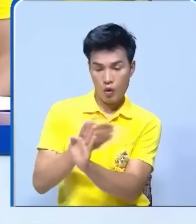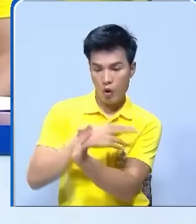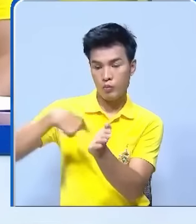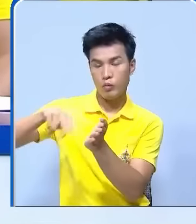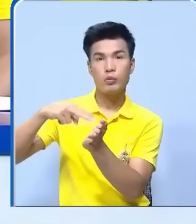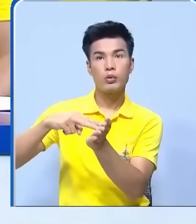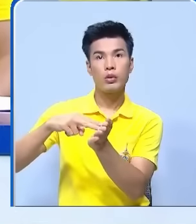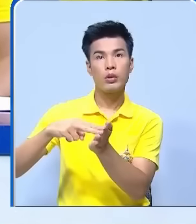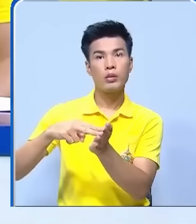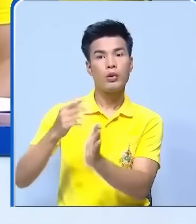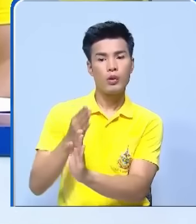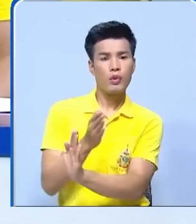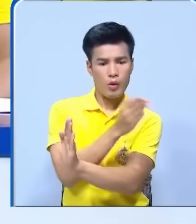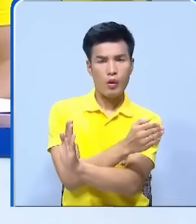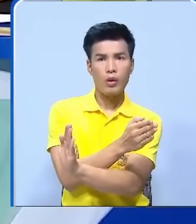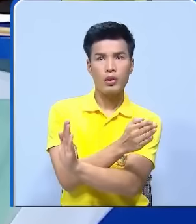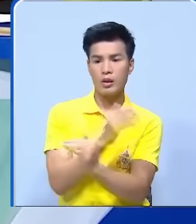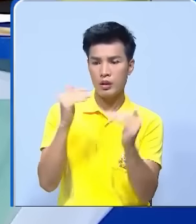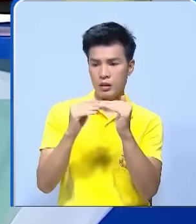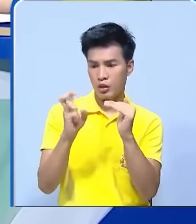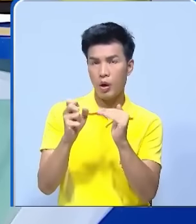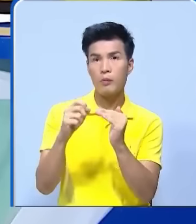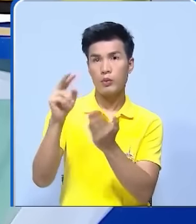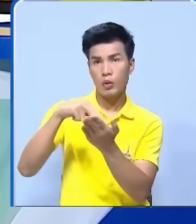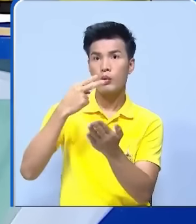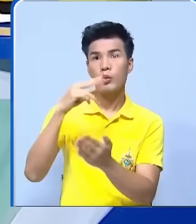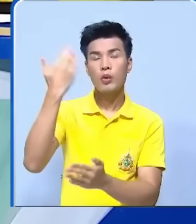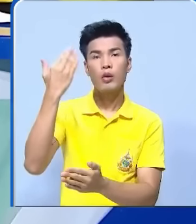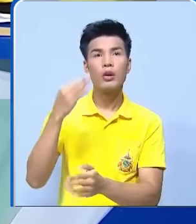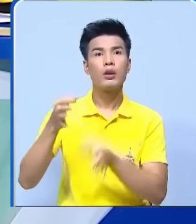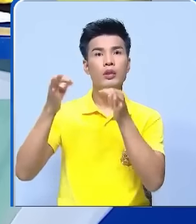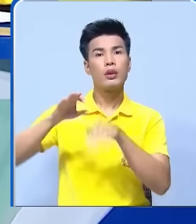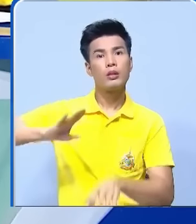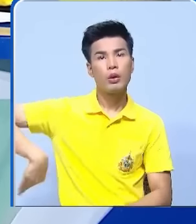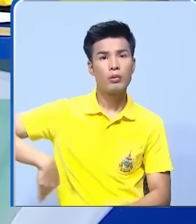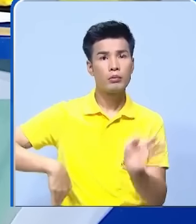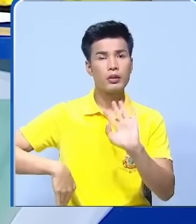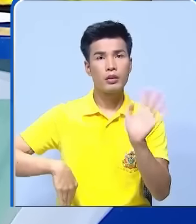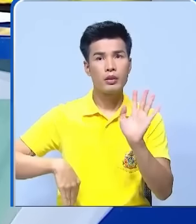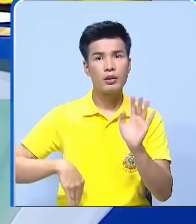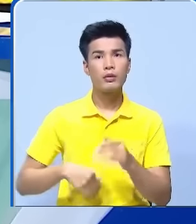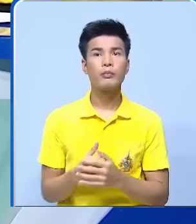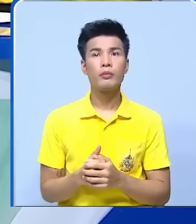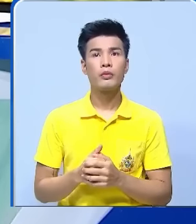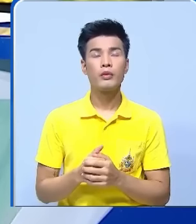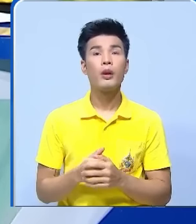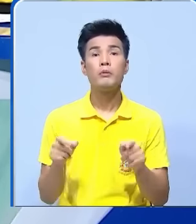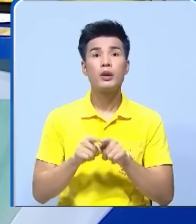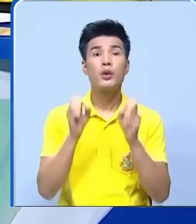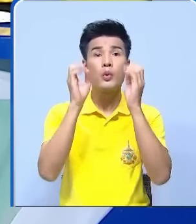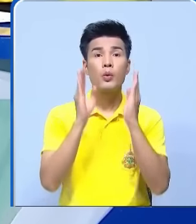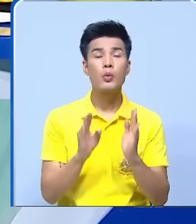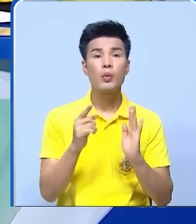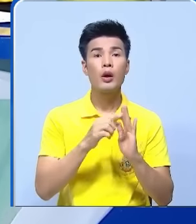ศต้องไหม ขั้นต้นว่าใครจะมีสิทธิ์ได้สอบบ้างไม่ใช่ประตัดสิทธิ์หลังจากสอบผ่าน ใช่แล้วจากกรณีครูเบนเนาะเป็นข่าวอ